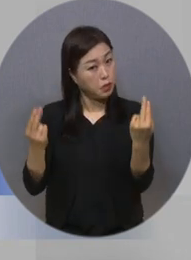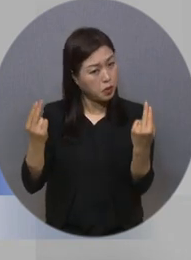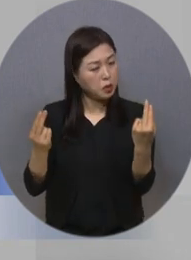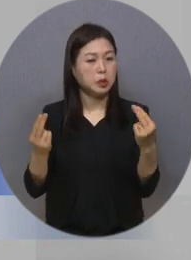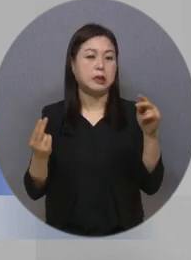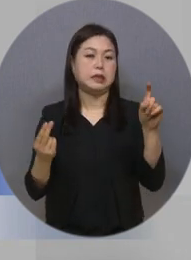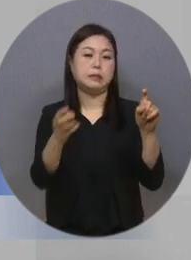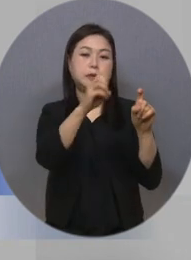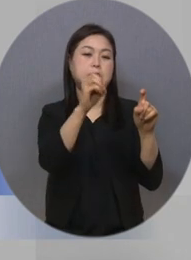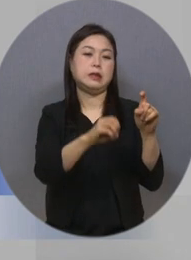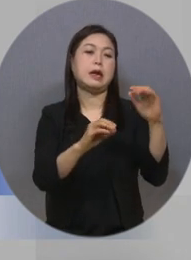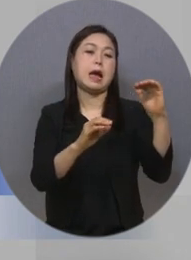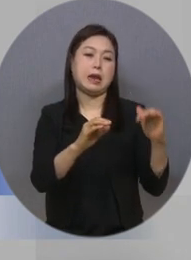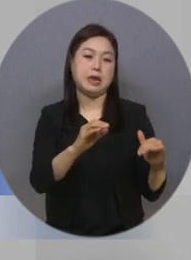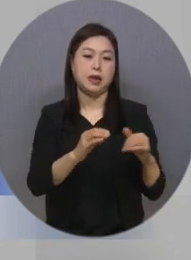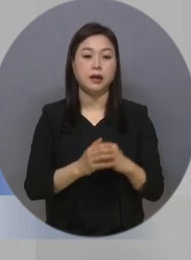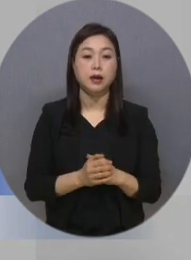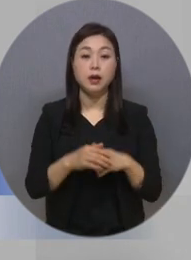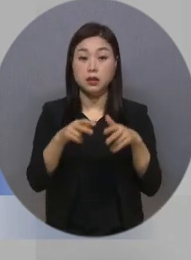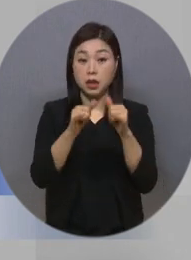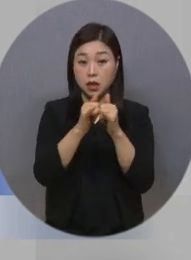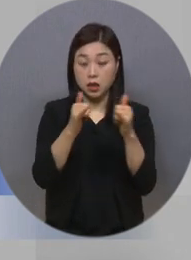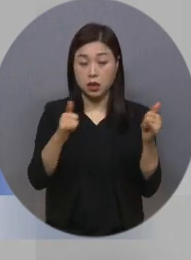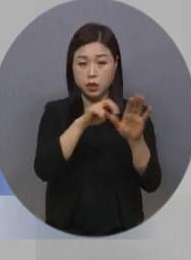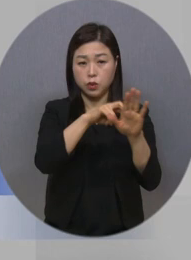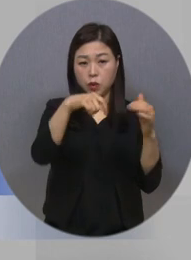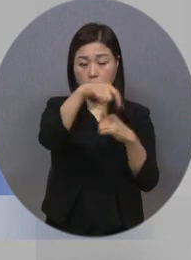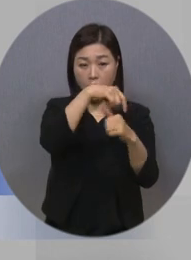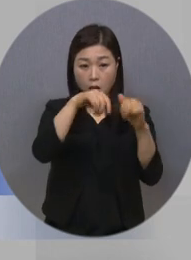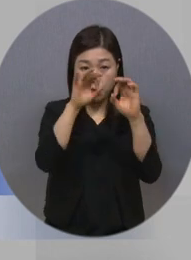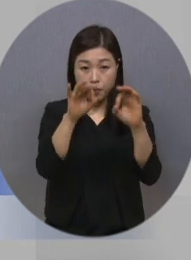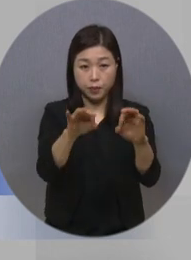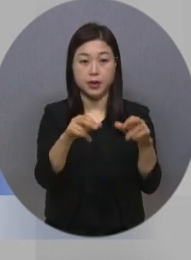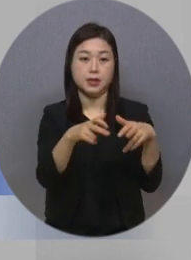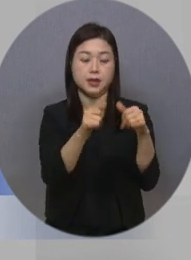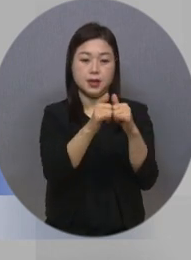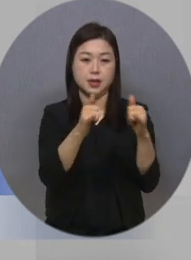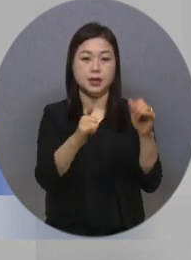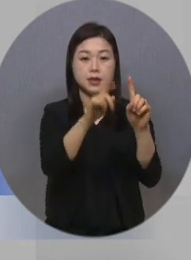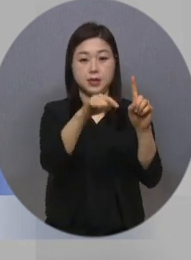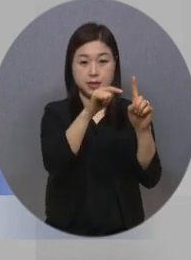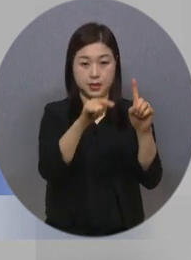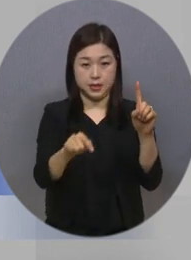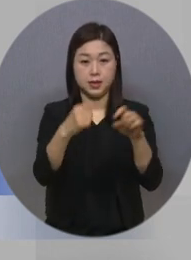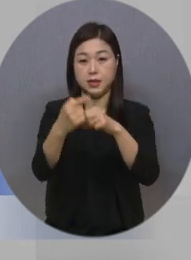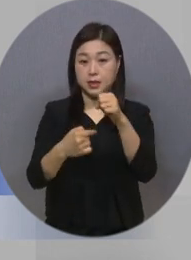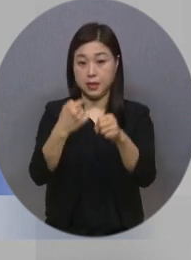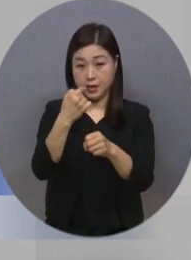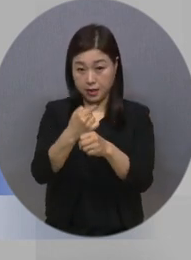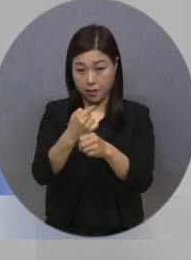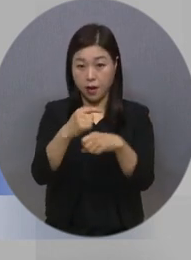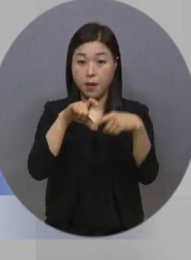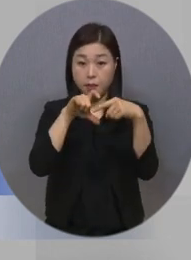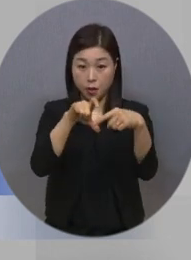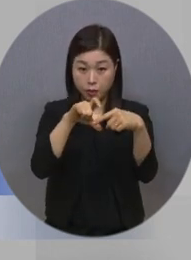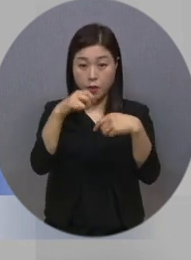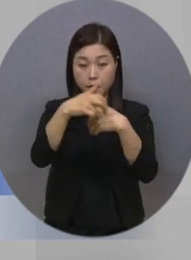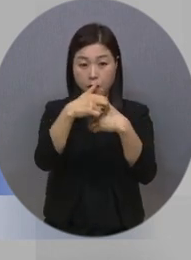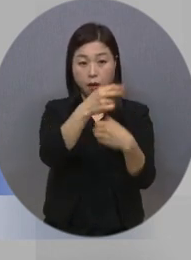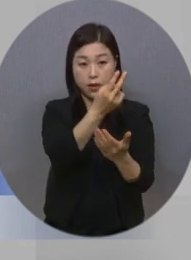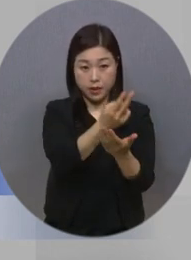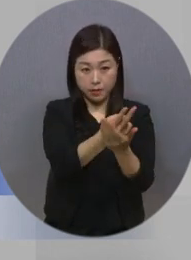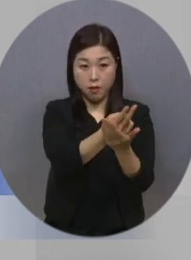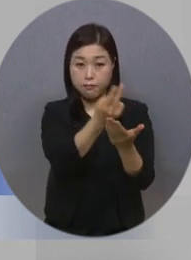낮게 나타났습니다 또한 장애인 의료 현황을 살펴보면 장애인 1인당 연평균 의료기관 2번과